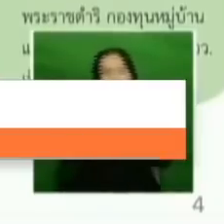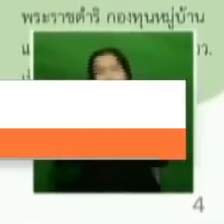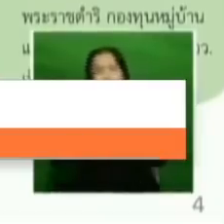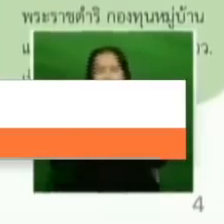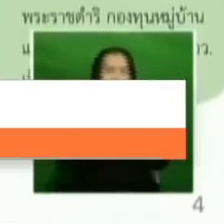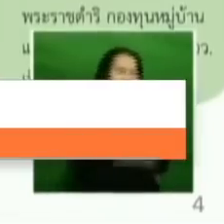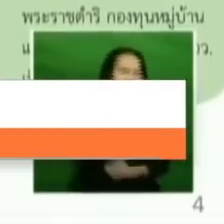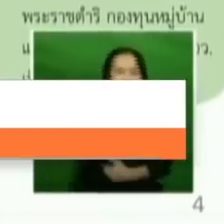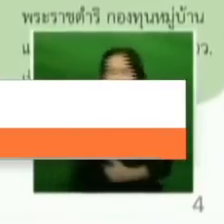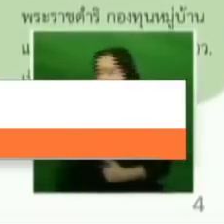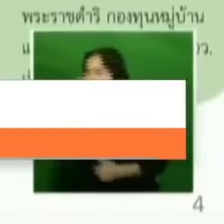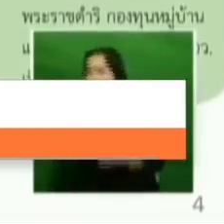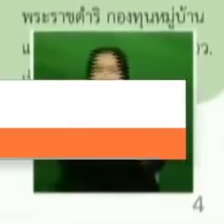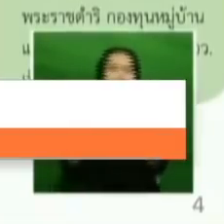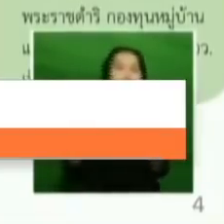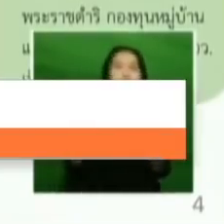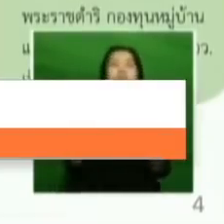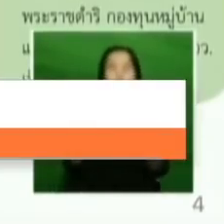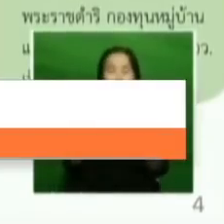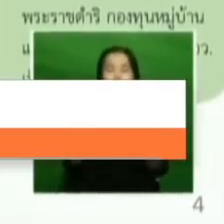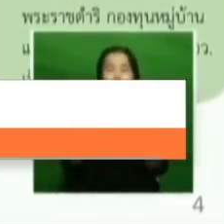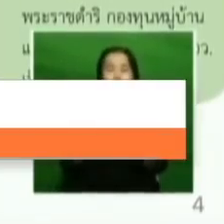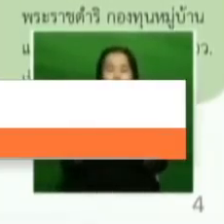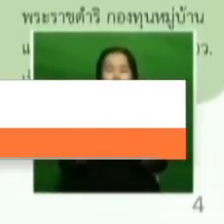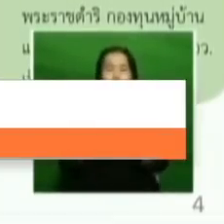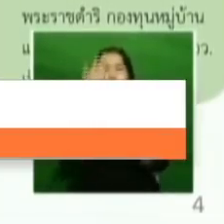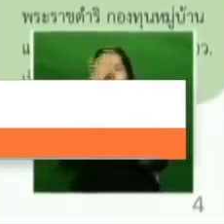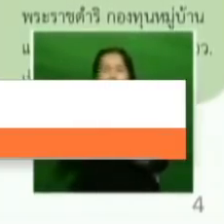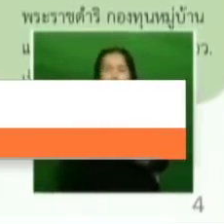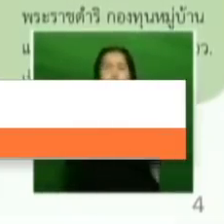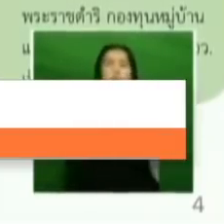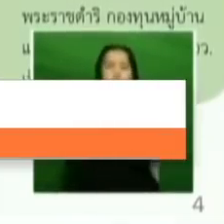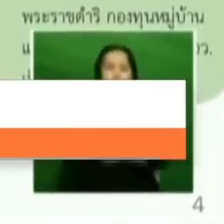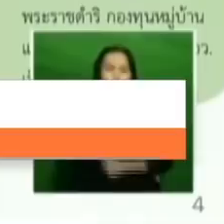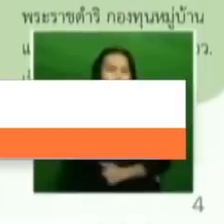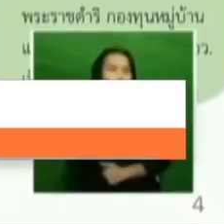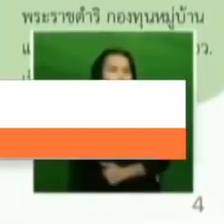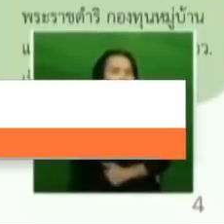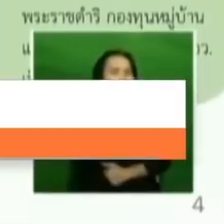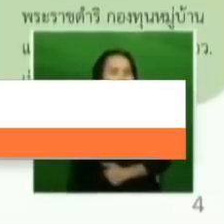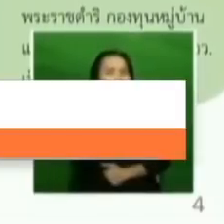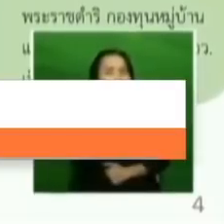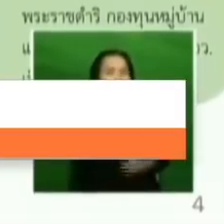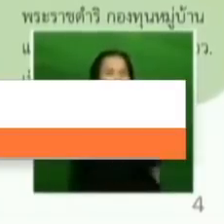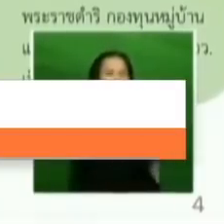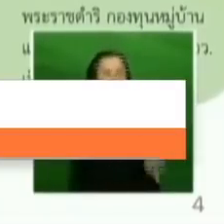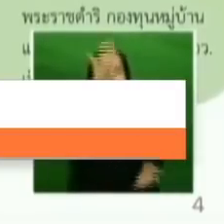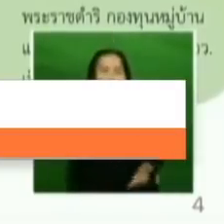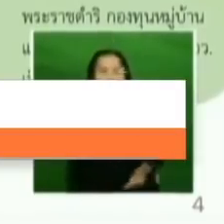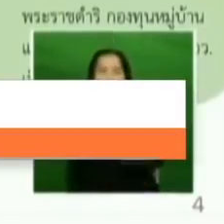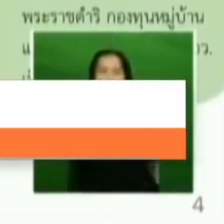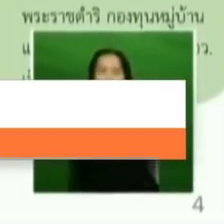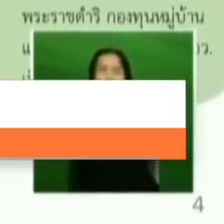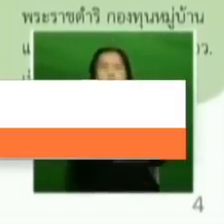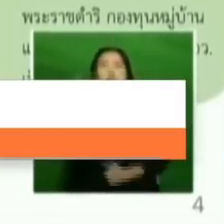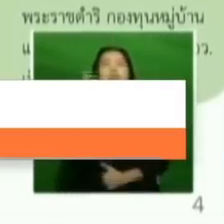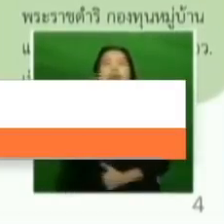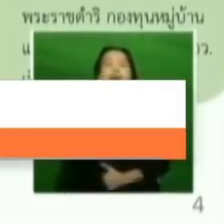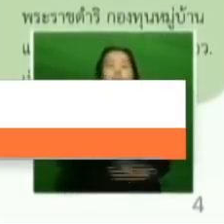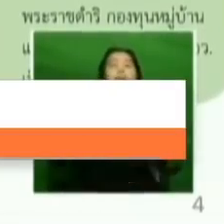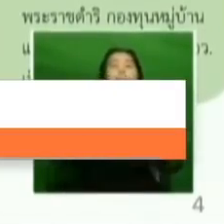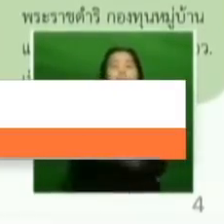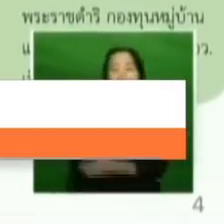จะไปหยิบยืมที่ไหนเพื่อเป็นการป้องกันไม่ให้เขาไปเป็นลูกหนี้นอกระบบเนี่ยก็พยายามดึงเข้ามาสู่ระบบนี้เสียอันนี้โดยแบงก์รั